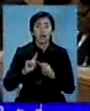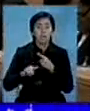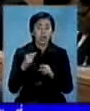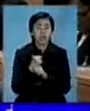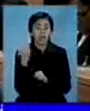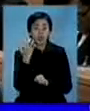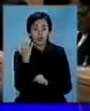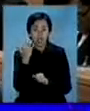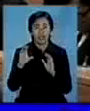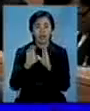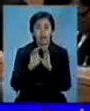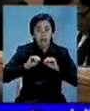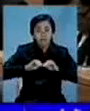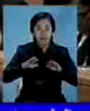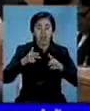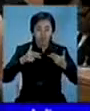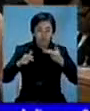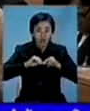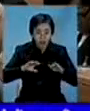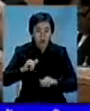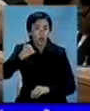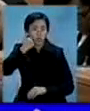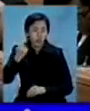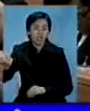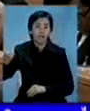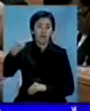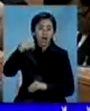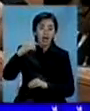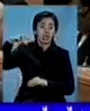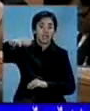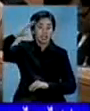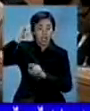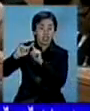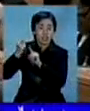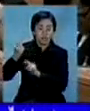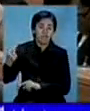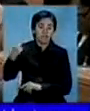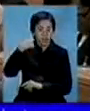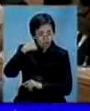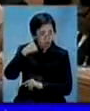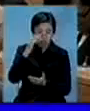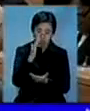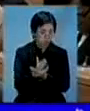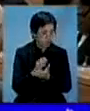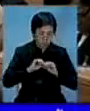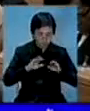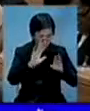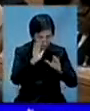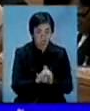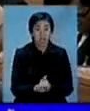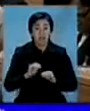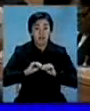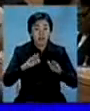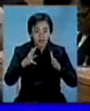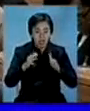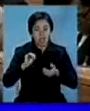ำลังเสนอภาพเหตุการณ์โทรศัพท์มาจากราช11บอกให้ยุติถ้าไม่ยุติจะ